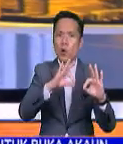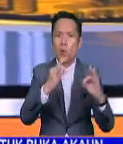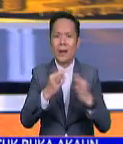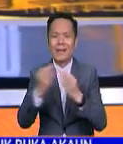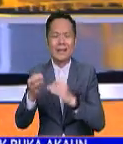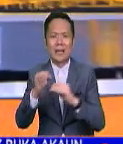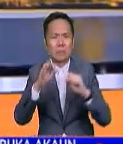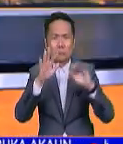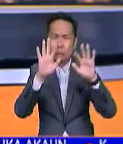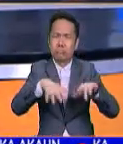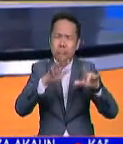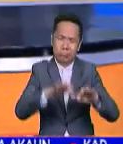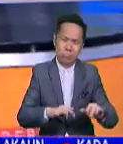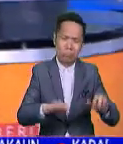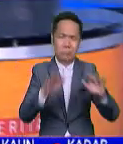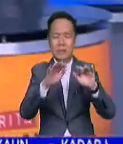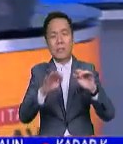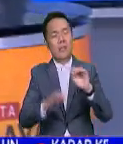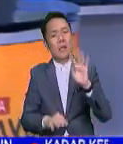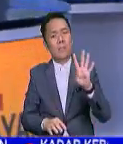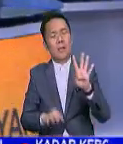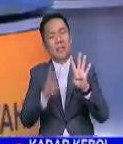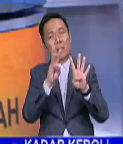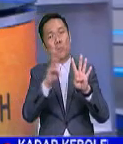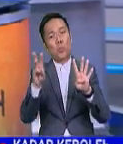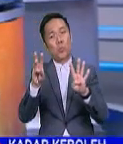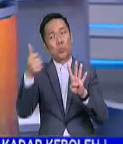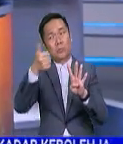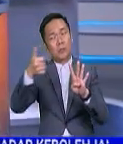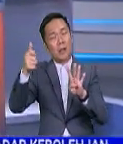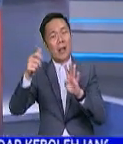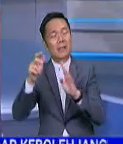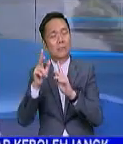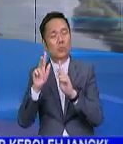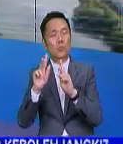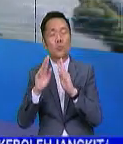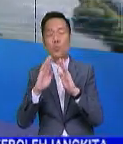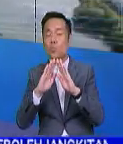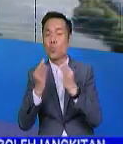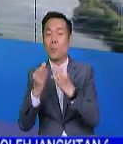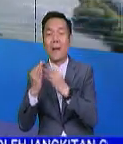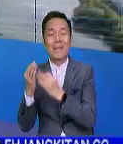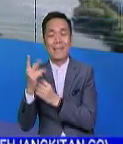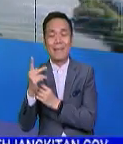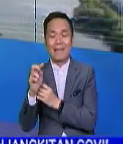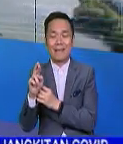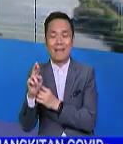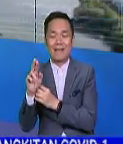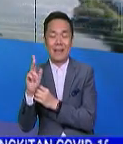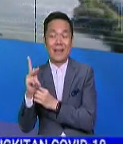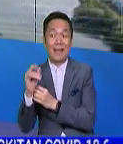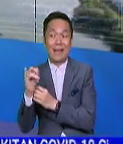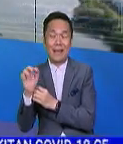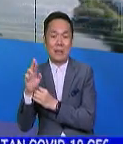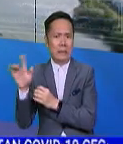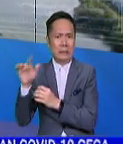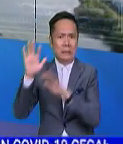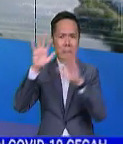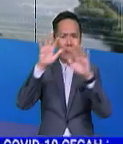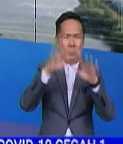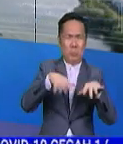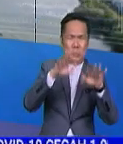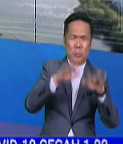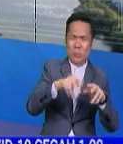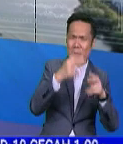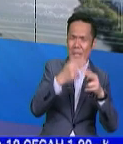by azzams ramai 446 ketua isi rumah care terjejas banjir monsun timur laut mcl